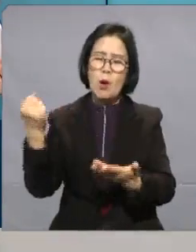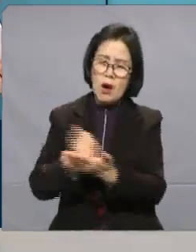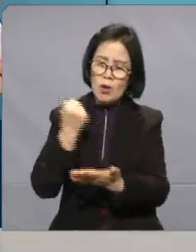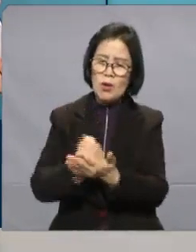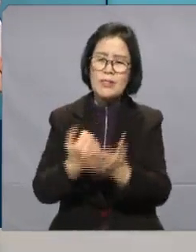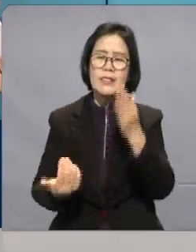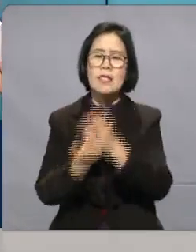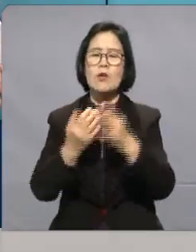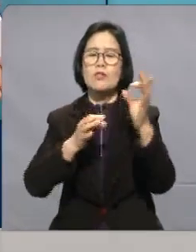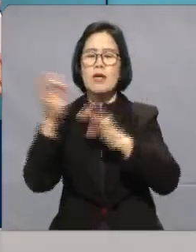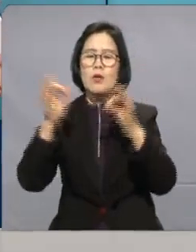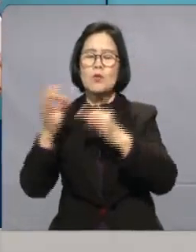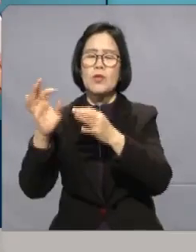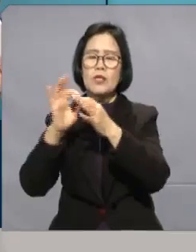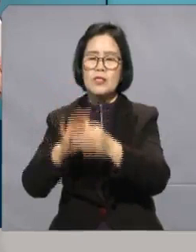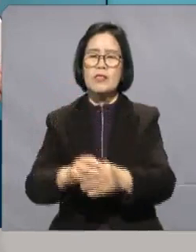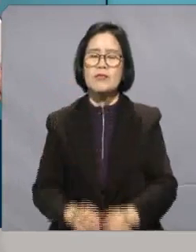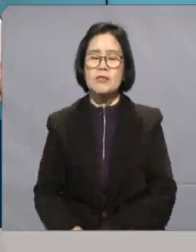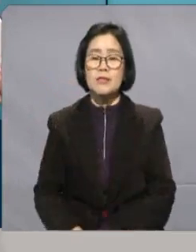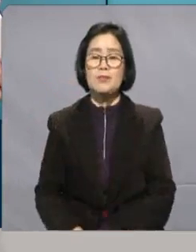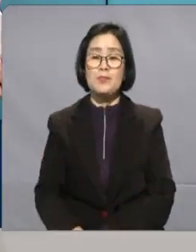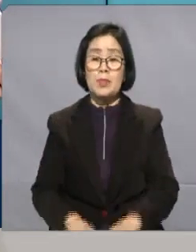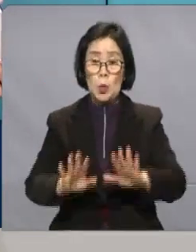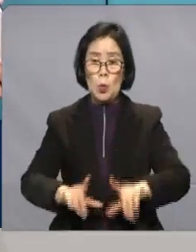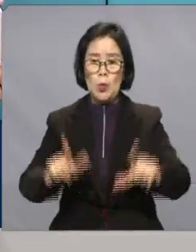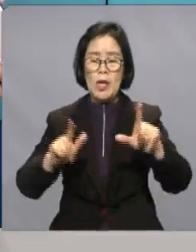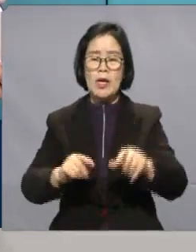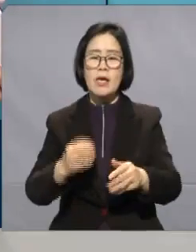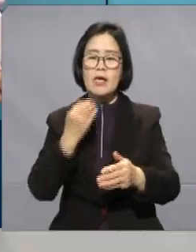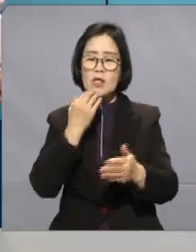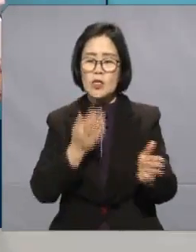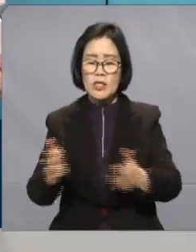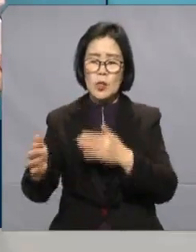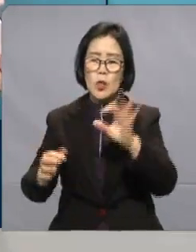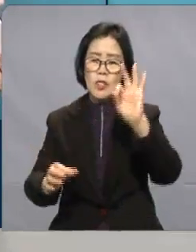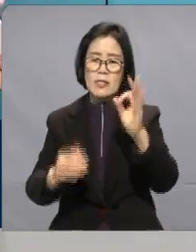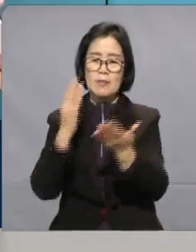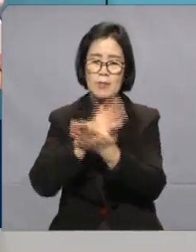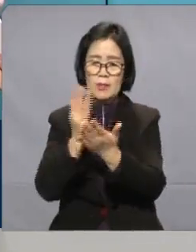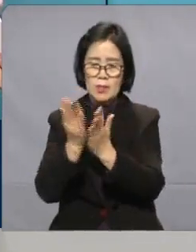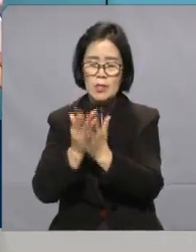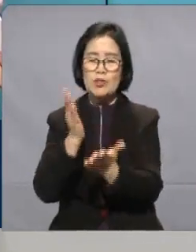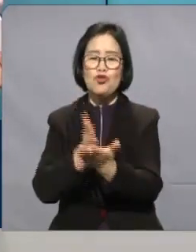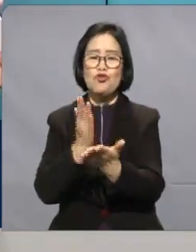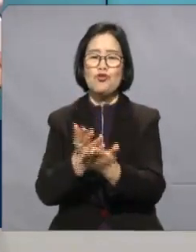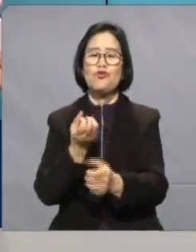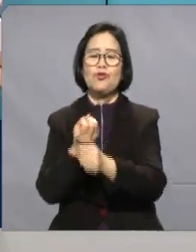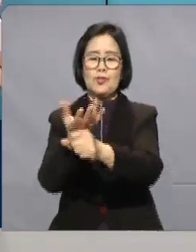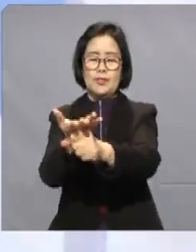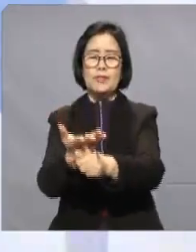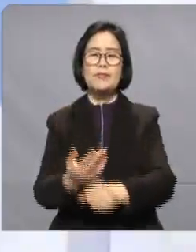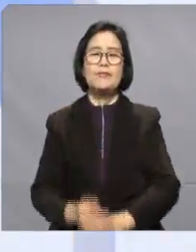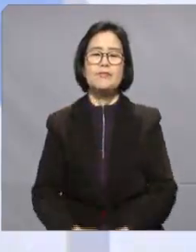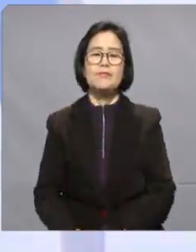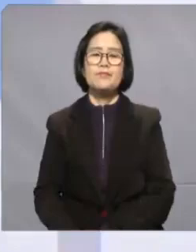사고도 잇따랐습니다. 이민년 한해 경기도 10대 뉴스 권현 기자가 정리했습니다.